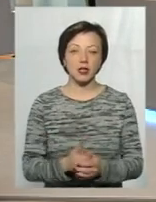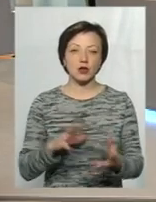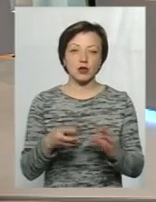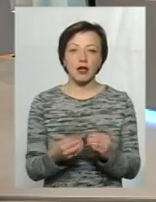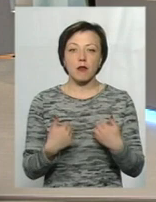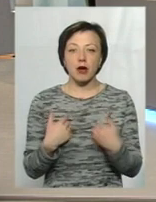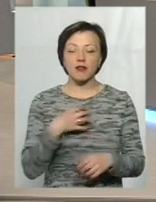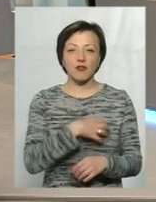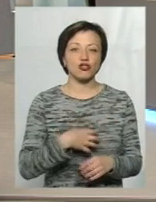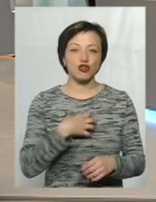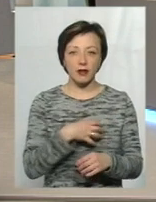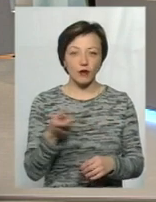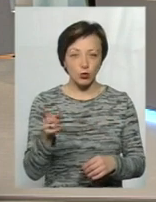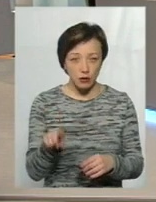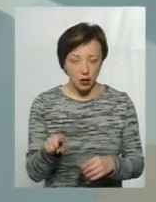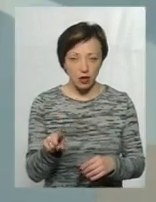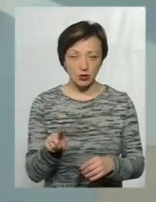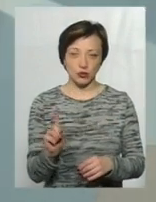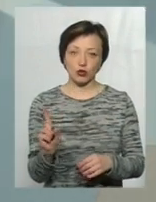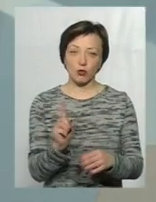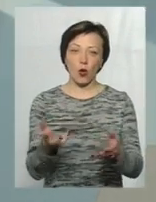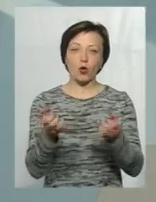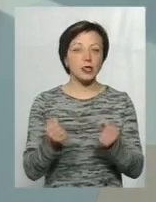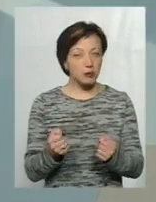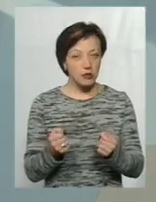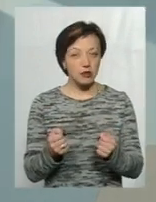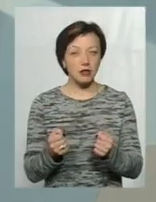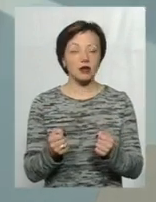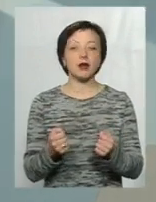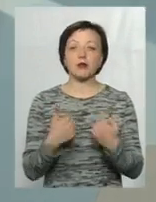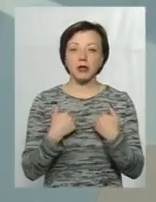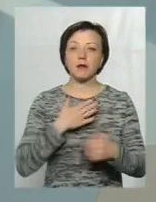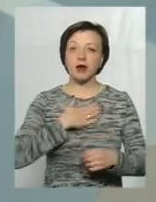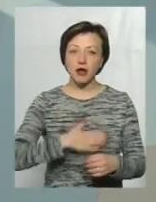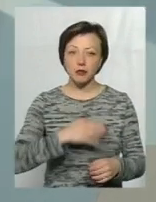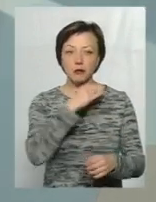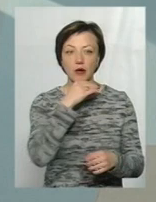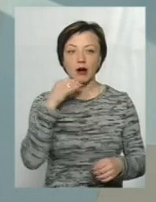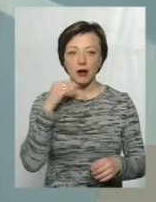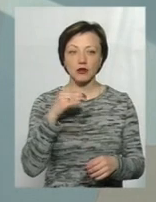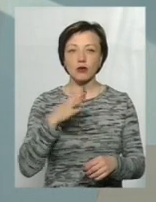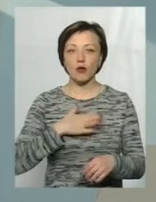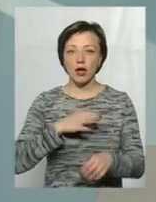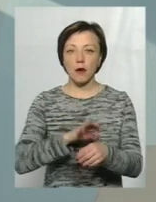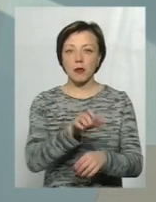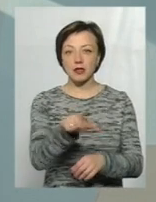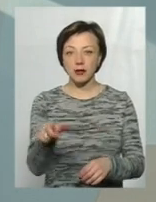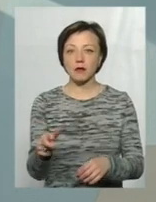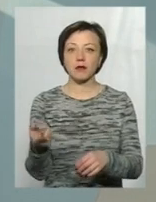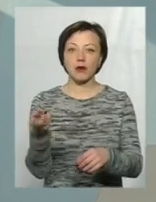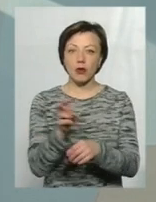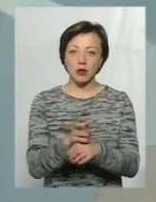мене важливе те, щоб отримати пацієнтів все-таки. Мені приємно, що багато пацієнток моїх потім приходять на